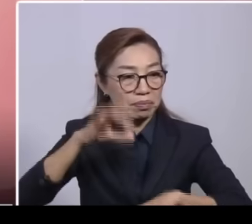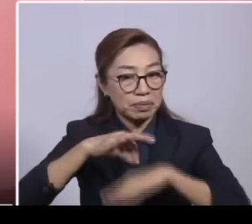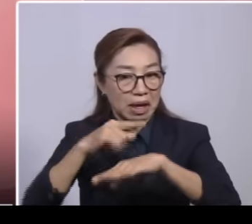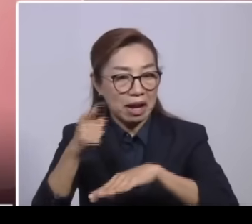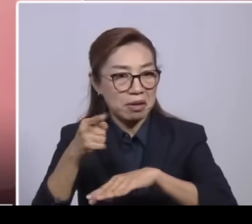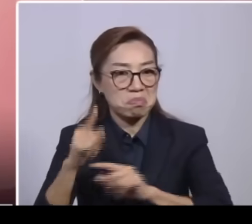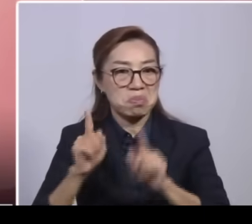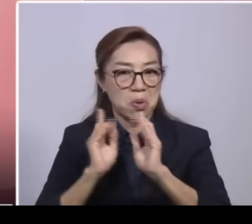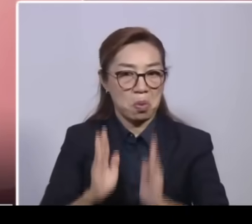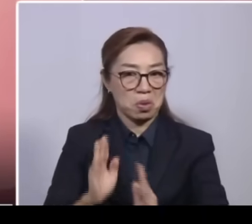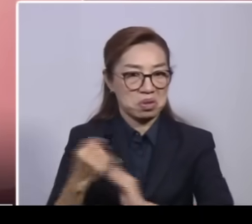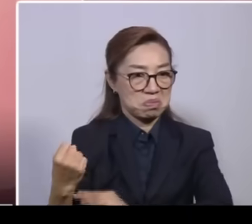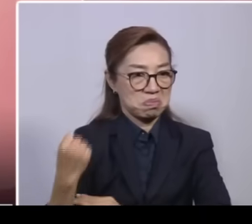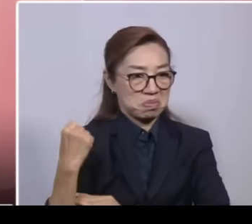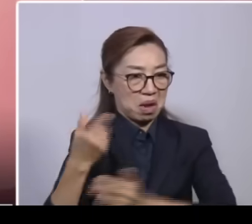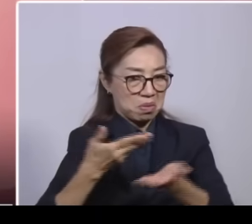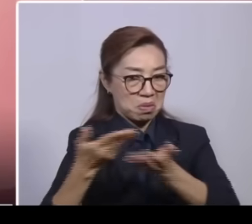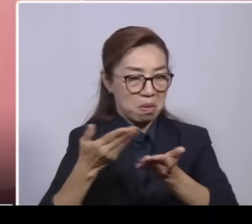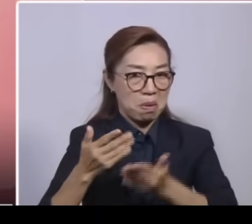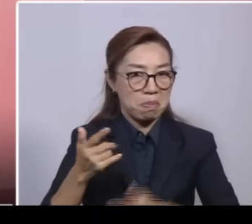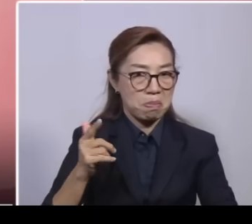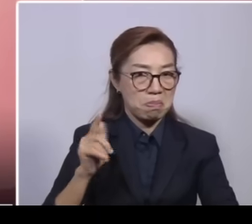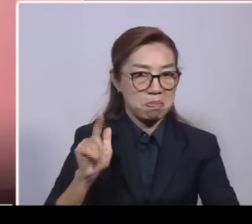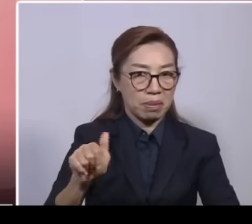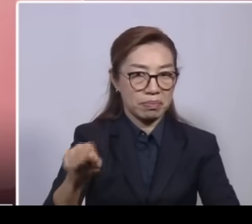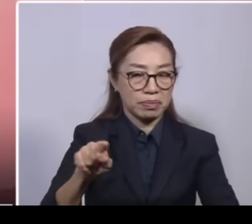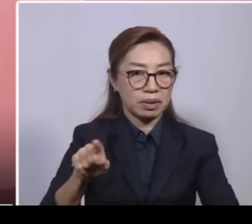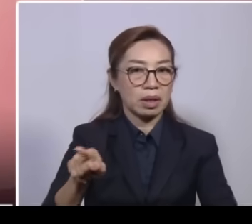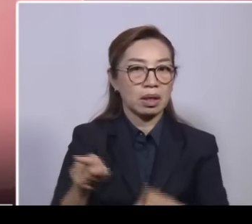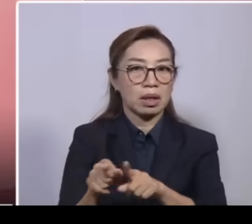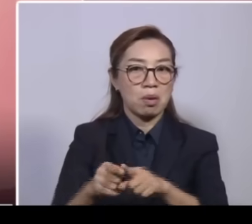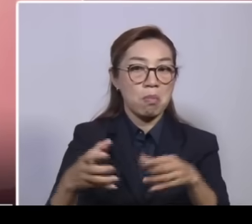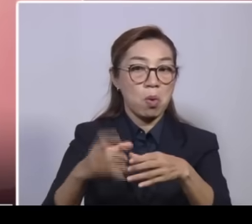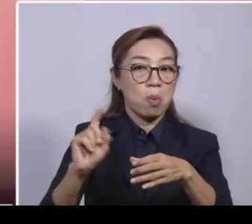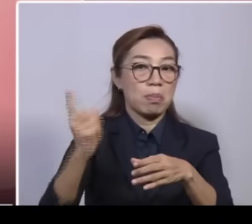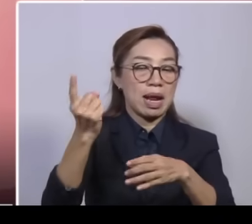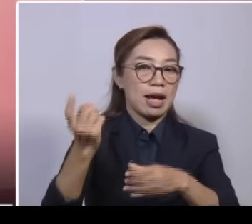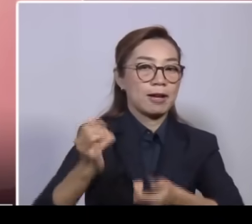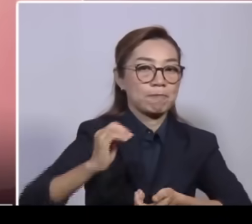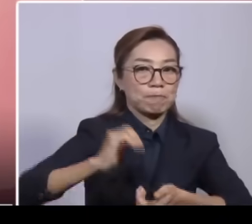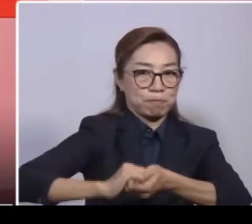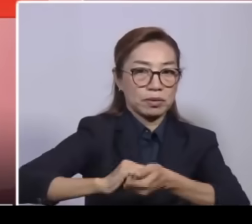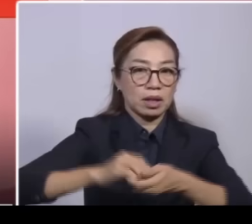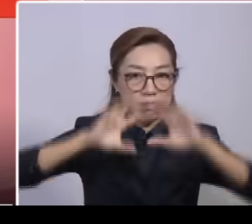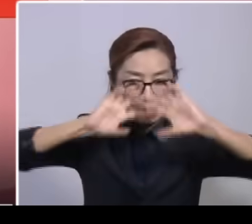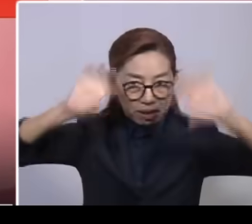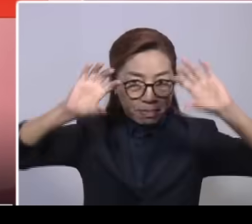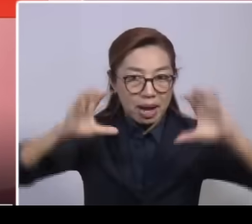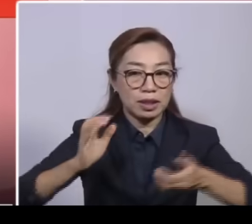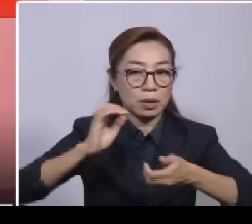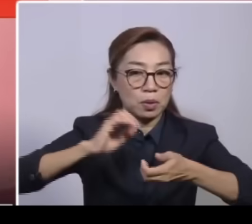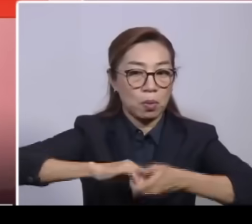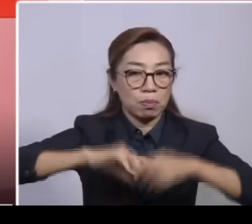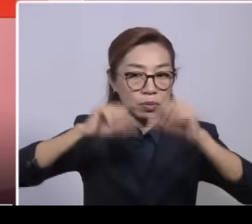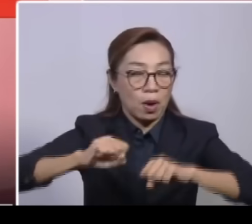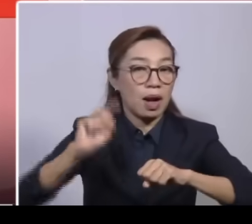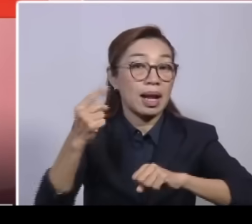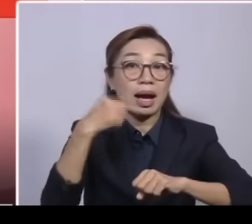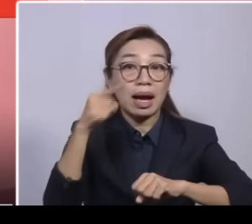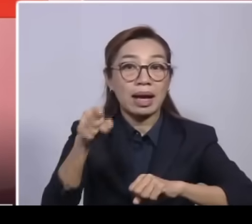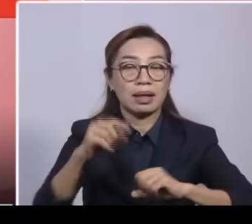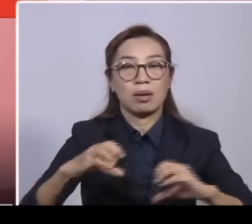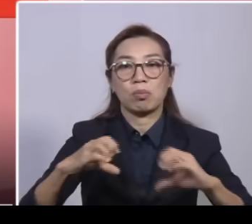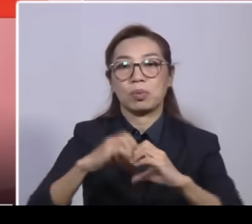อำนาจในการต่อรองค่อนข้างเยอะแล้วก็เป็นเรียกว่าเป็นพันธมิตรกลุ่มแรกที่มา Say Yesเพื่อที่จะมาร่วมรัฐบาลกับเพื่อไทยนั่นก็คือ